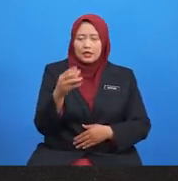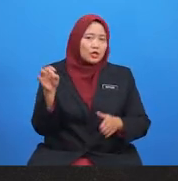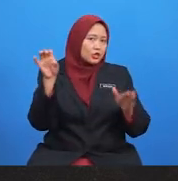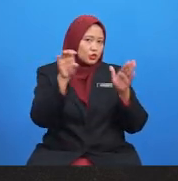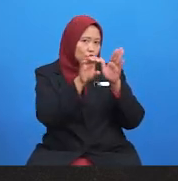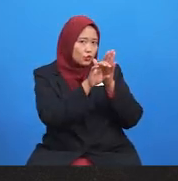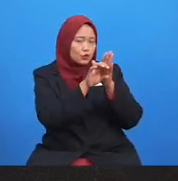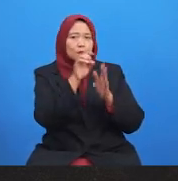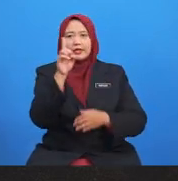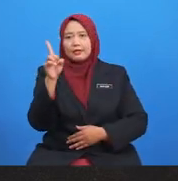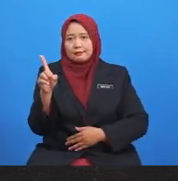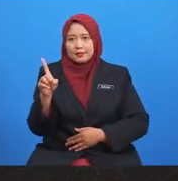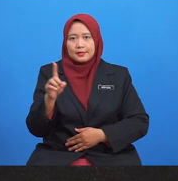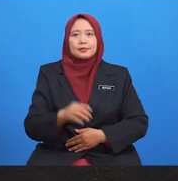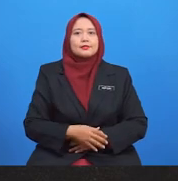yang pertama.